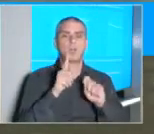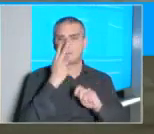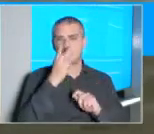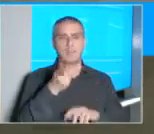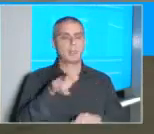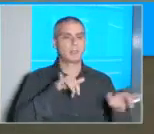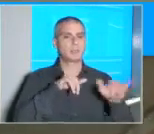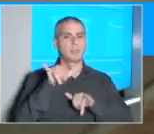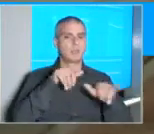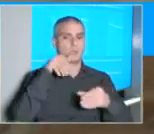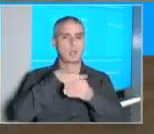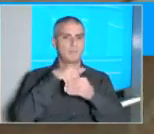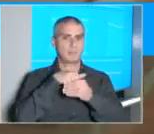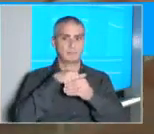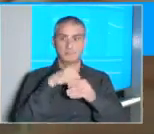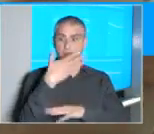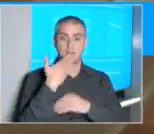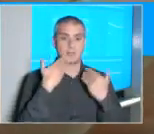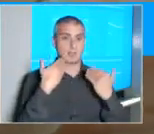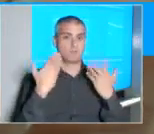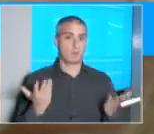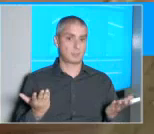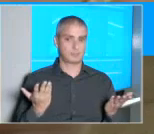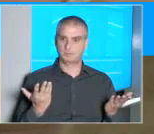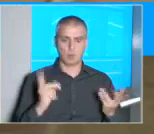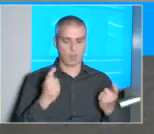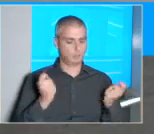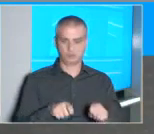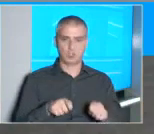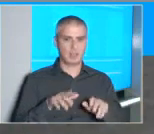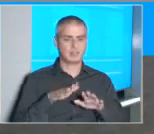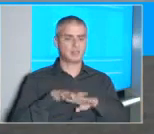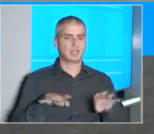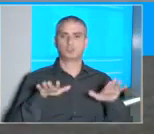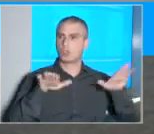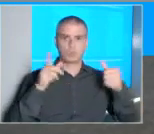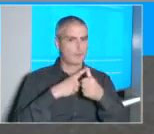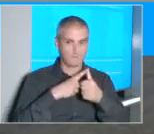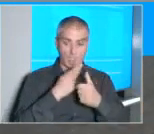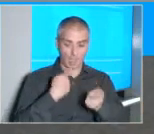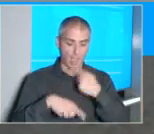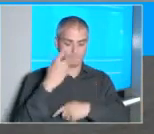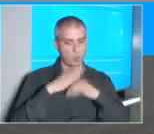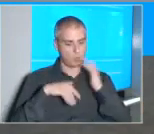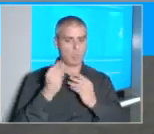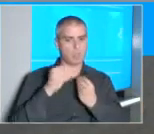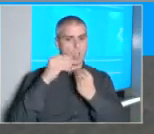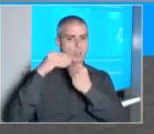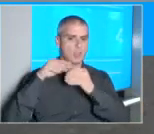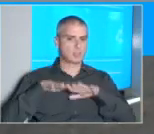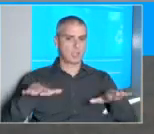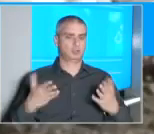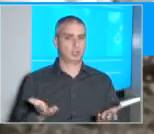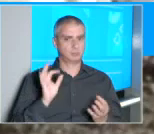מבחינת התחבורה הפנים-ארצית. מדינה מודרנית לא סוגרת תשתיות תעופה, לא סוגרת ההפך, בונה עוד ועוד